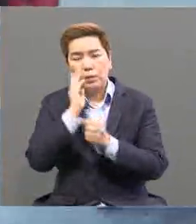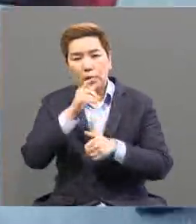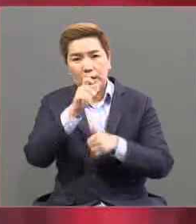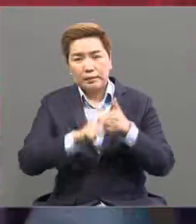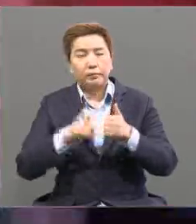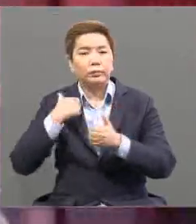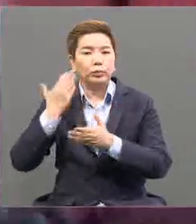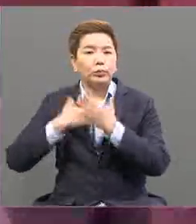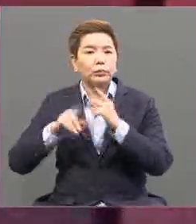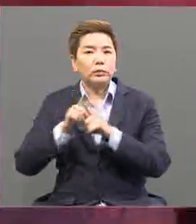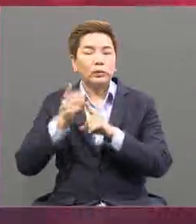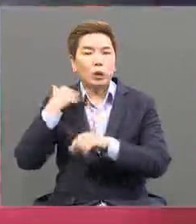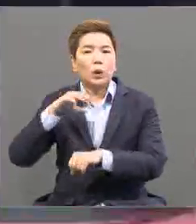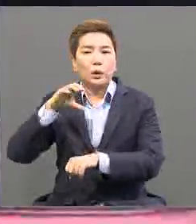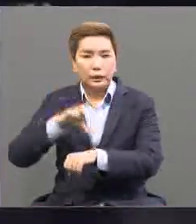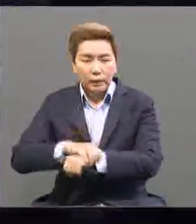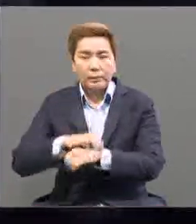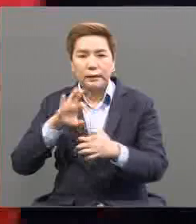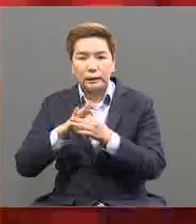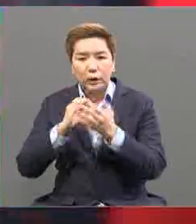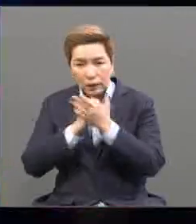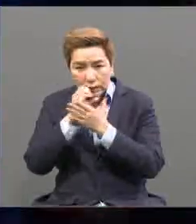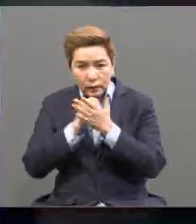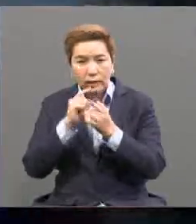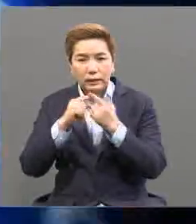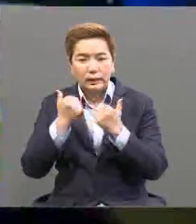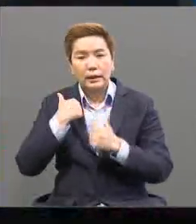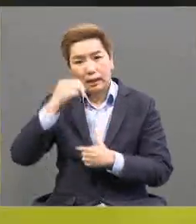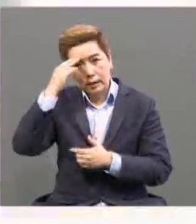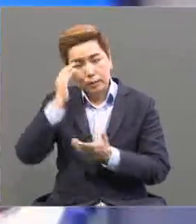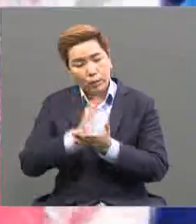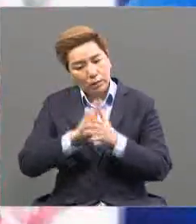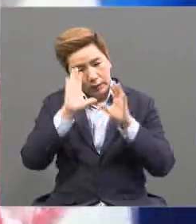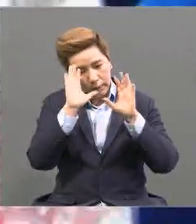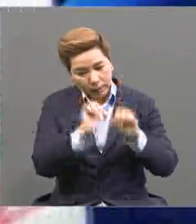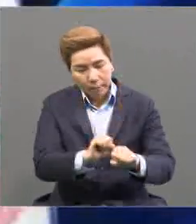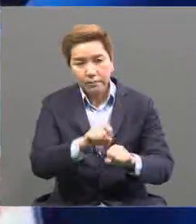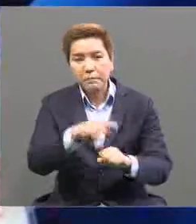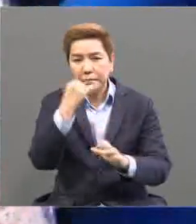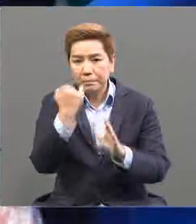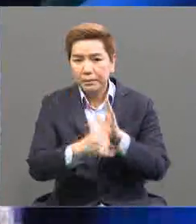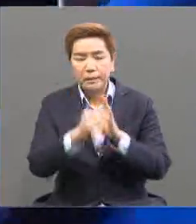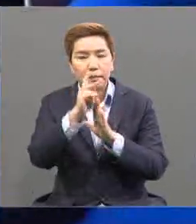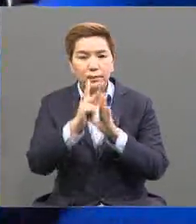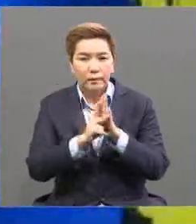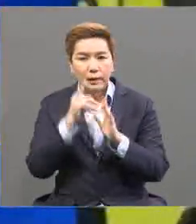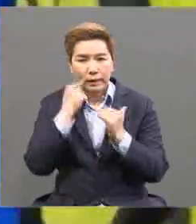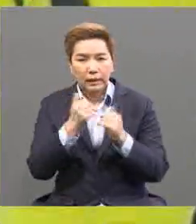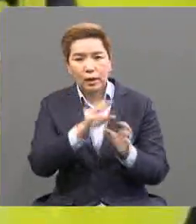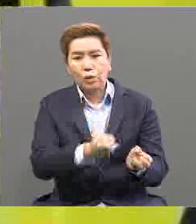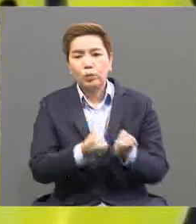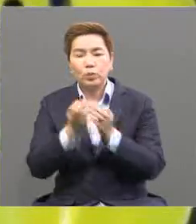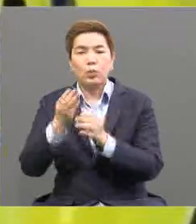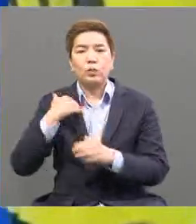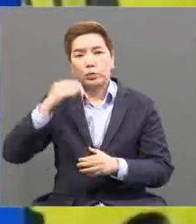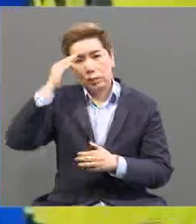ามีประวัติค่ะถูกจับกุมเกี่ยวกับยาเสพติดเจ้าหน้าที่ตำรวจเลยจับกลุ่มพร้อมแจ้งข้อกล่าวหาก่อนที่จะนำตัว